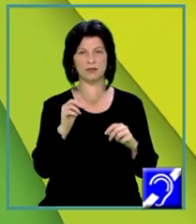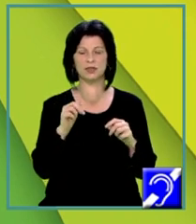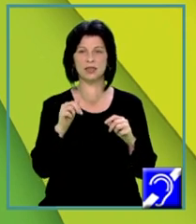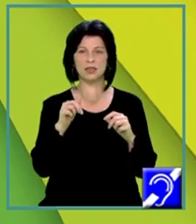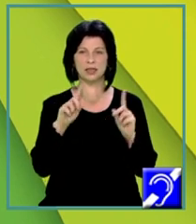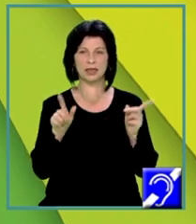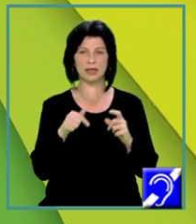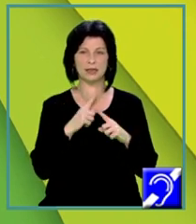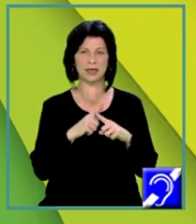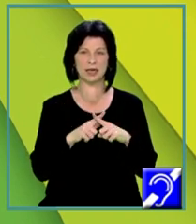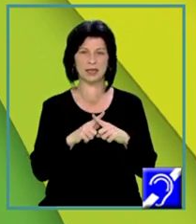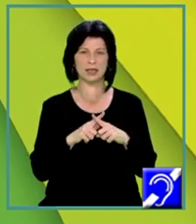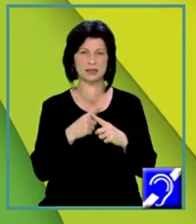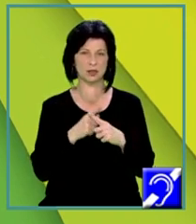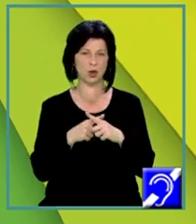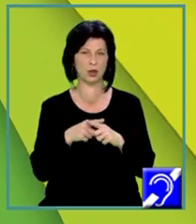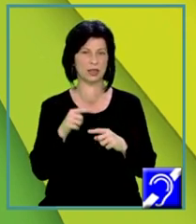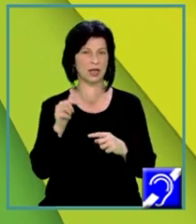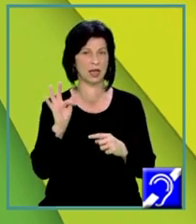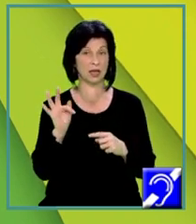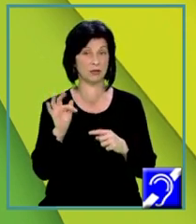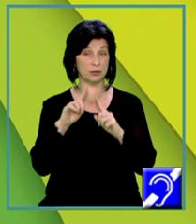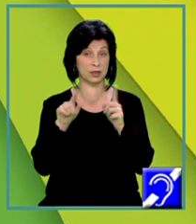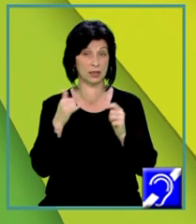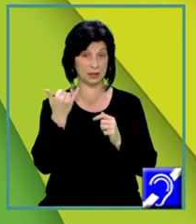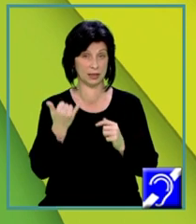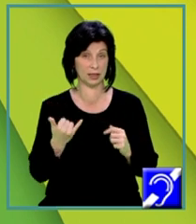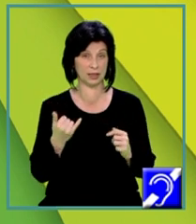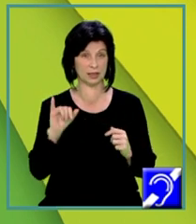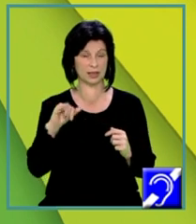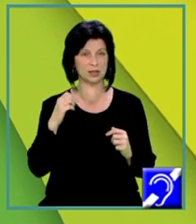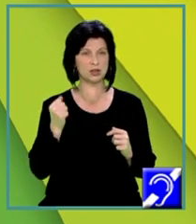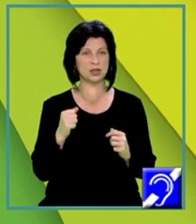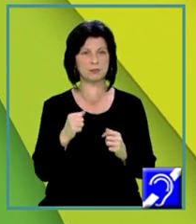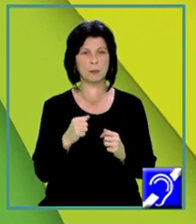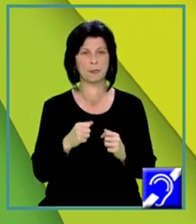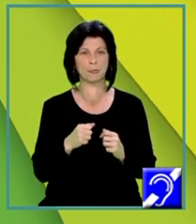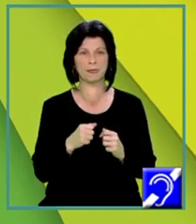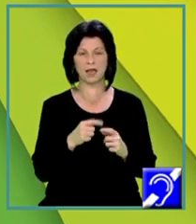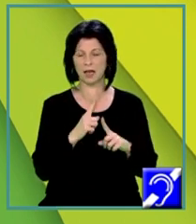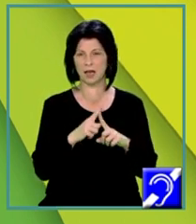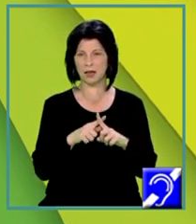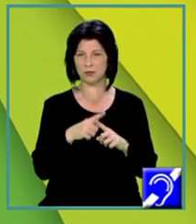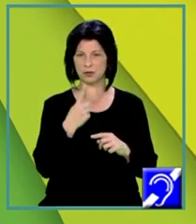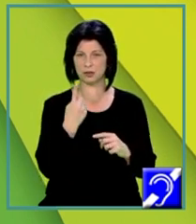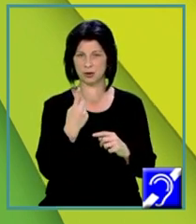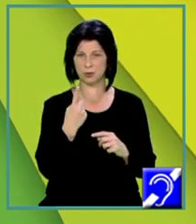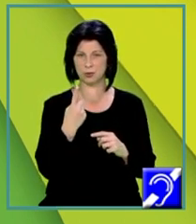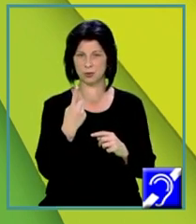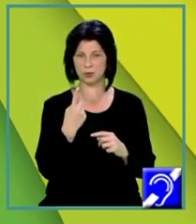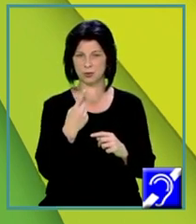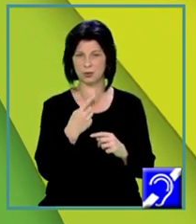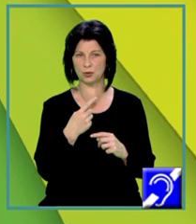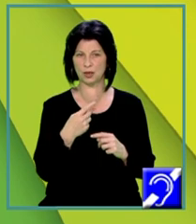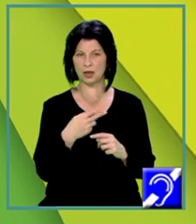egal cu f de x ori y grec și în plus f de 1 element natural prin mâinile este cinci elemente nostru al celui de al doilea